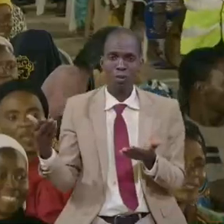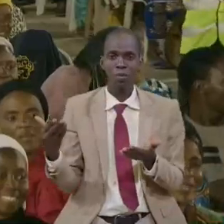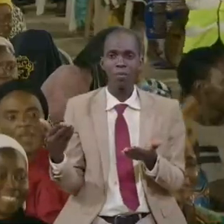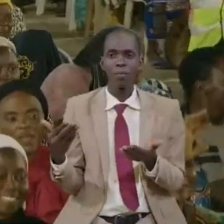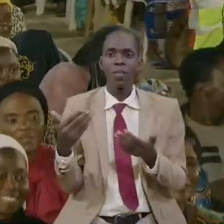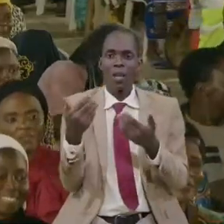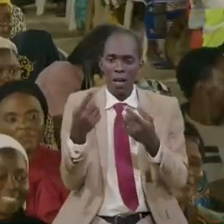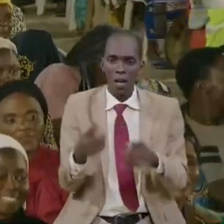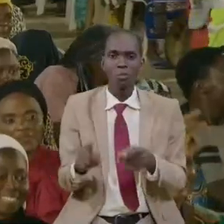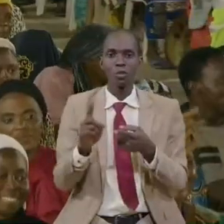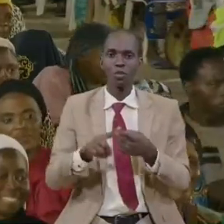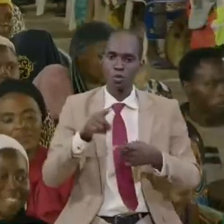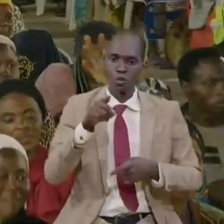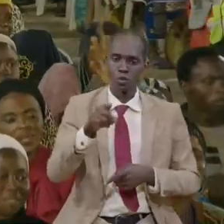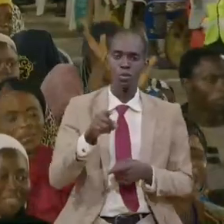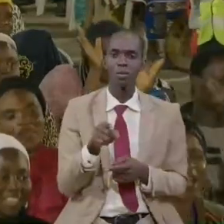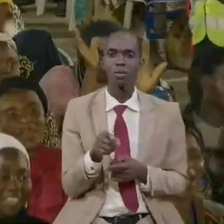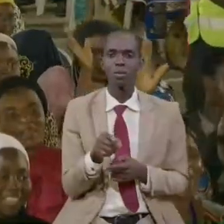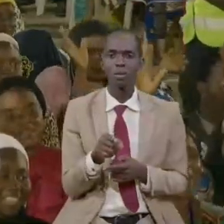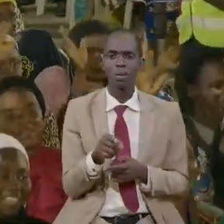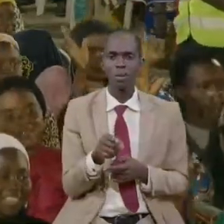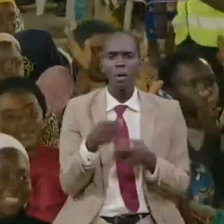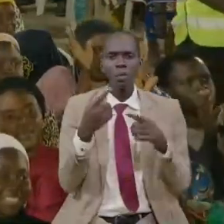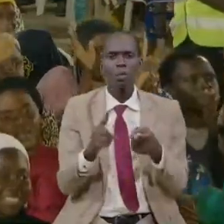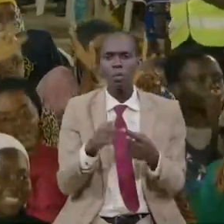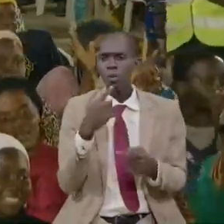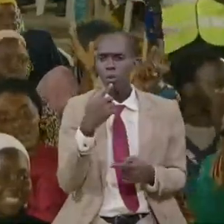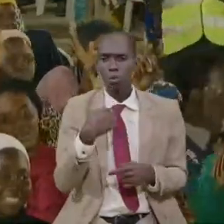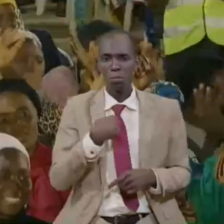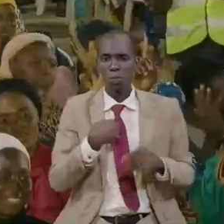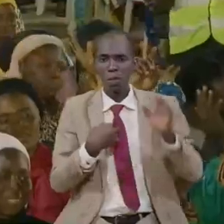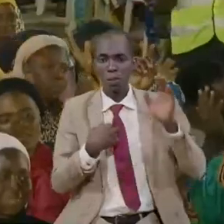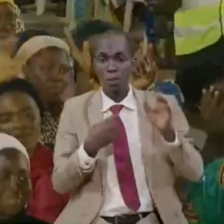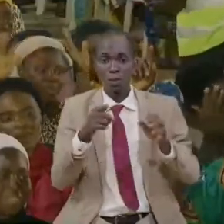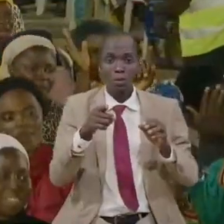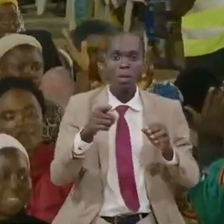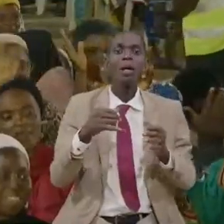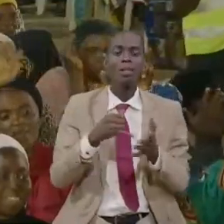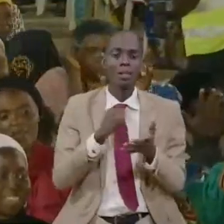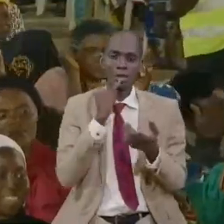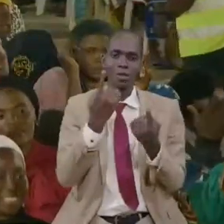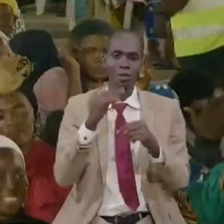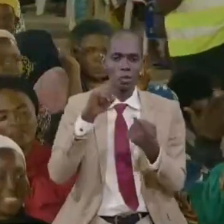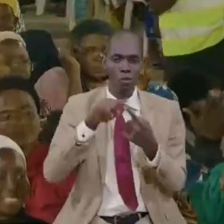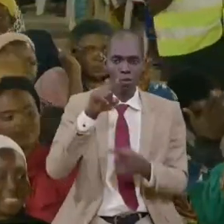t'est arrivé. Où êtes-vous? Ah, je peux le voir, cela vous arrivera.